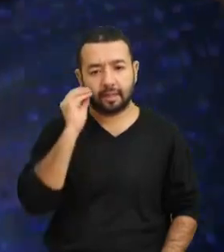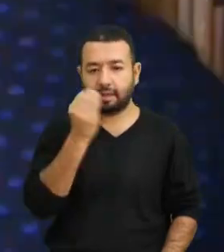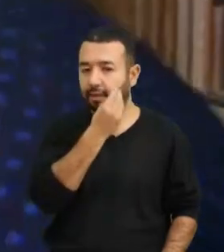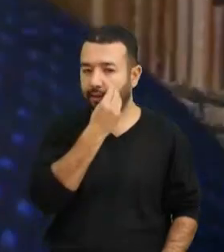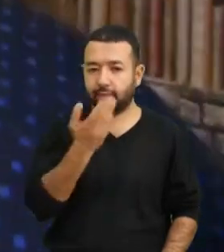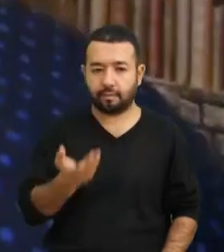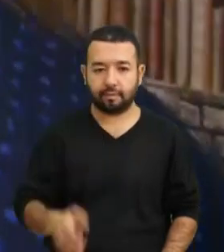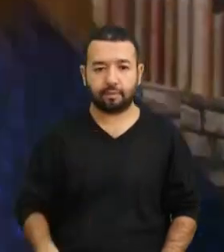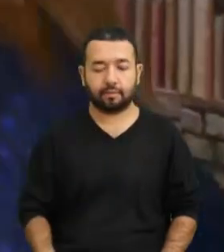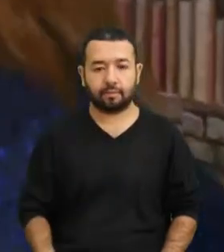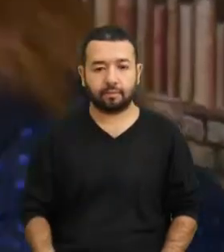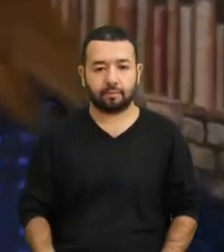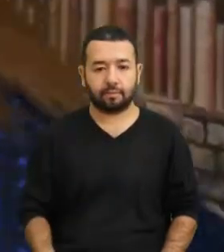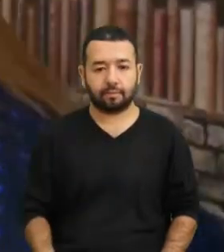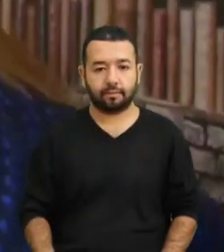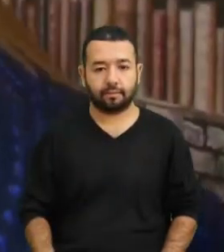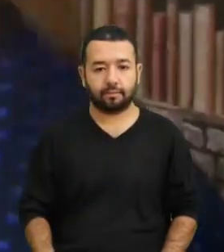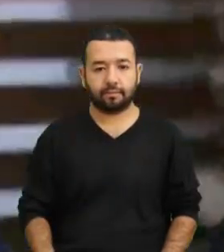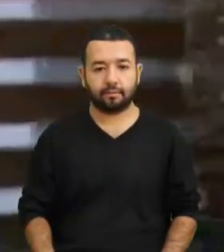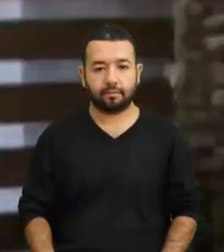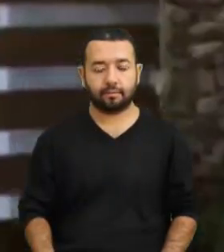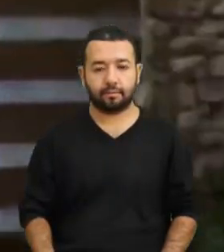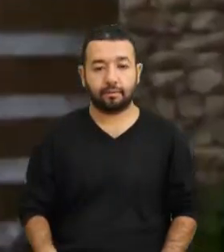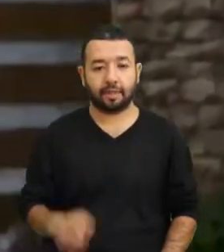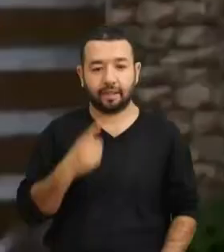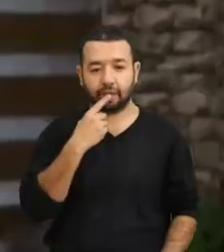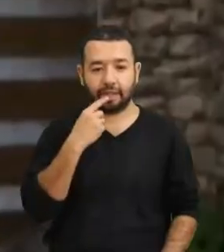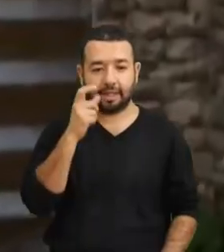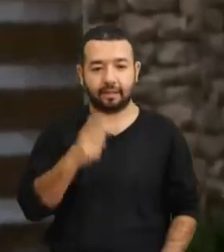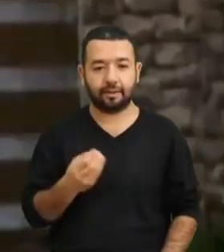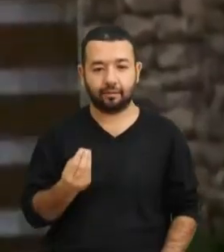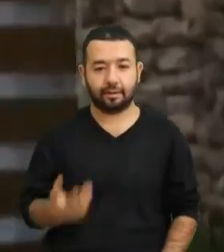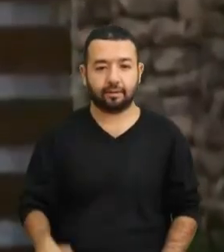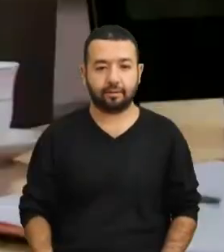Yanaklarınızdan da. Timuçin adeta mest oluyor. Ay çok tatlısınız.